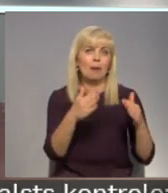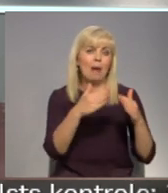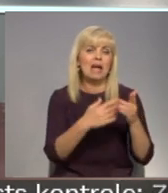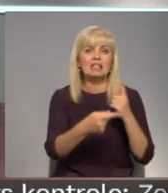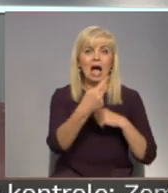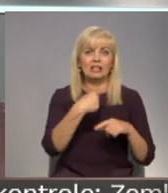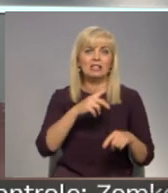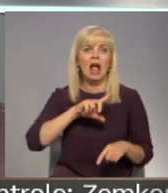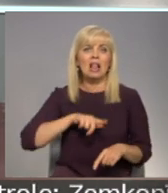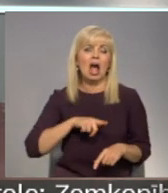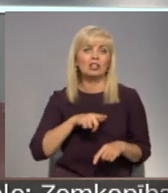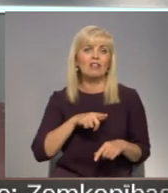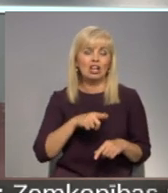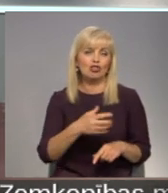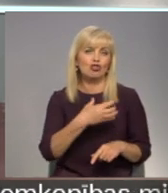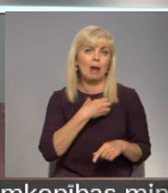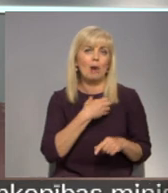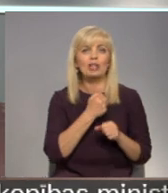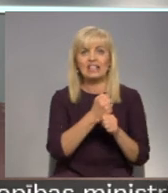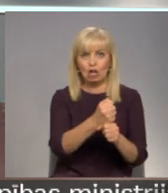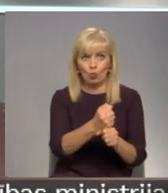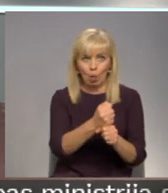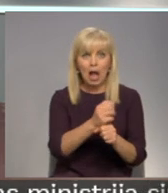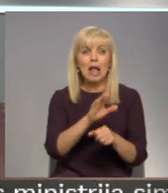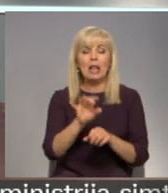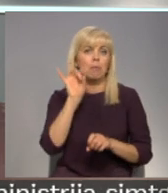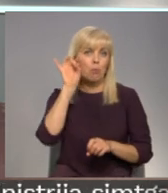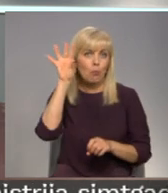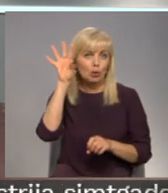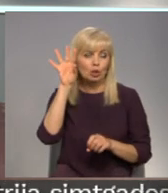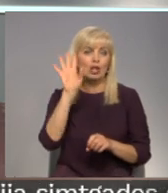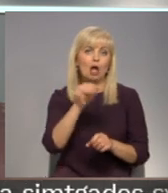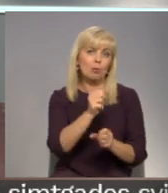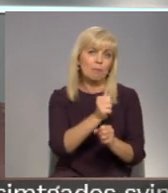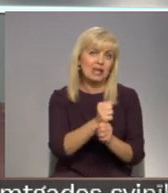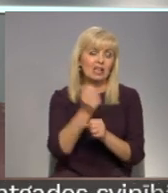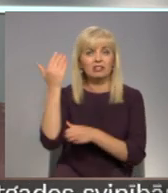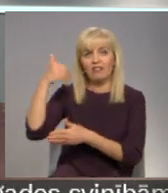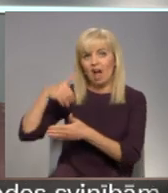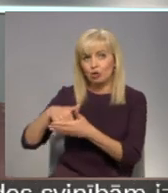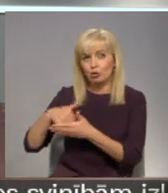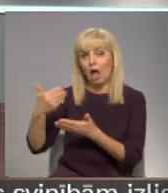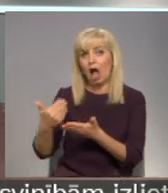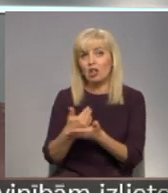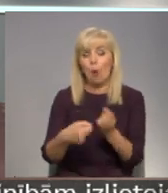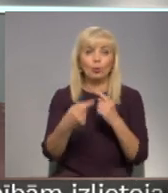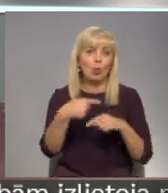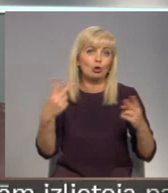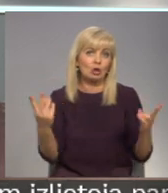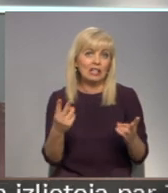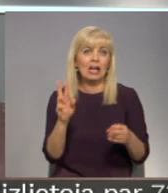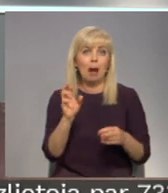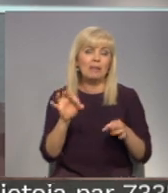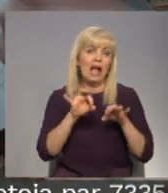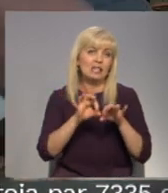lai popularizētu pagasta vēsturi un atjaunot tradīcijas, Kabilē aizvadīt īpaši svētki un vairāk par tiem stāstus Skrundas televīzijā.